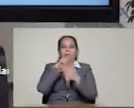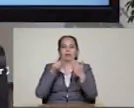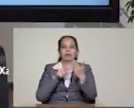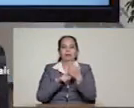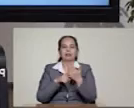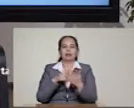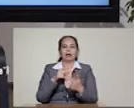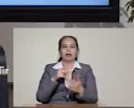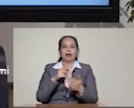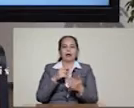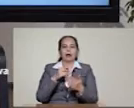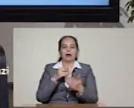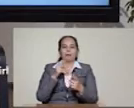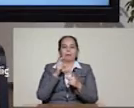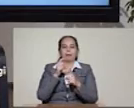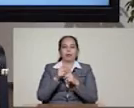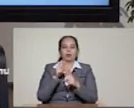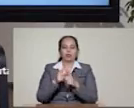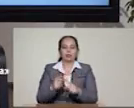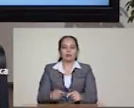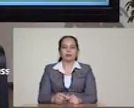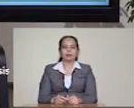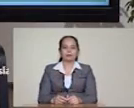вопросительных предложениях.